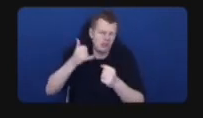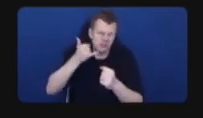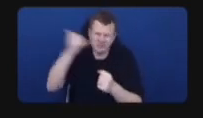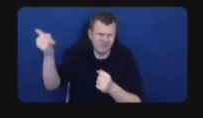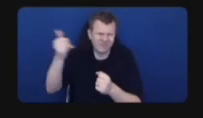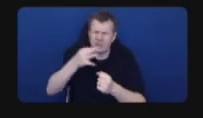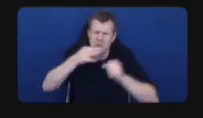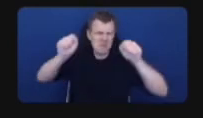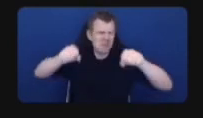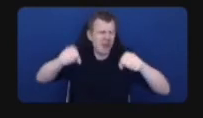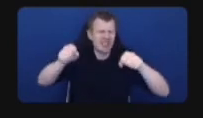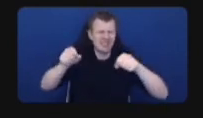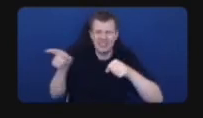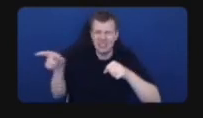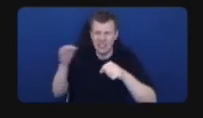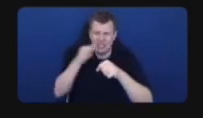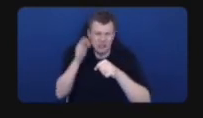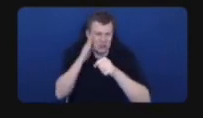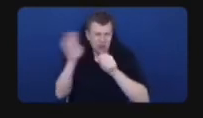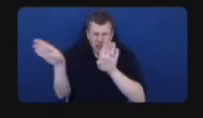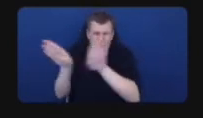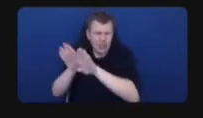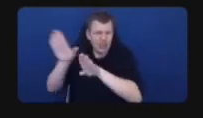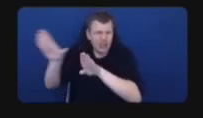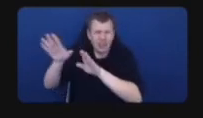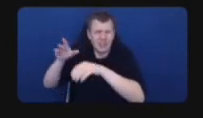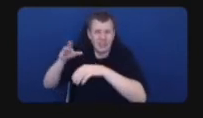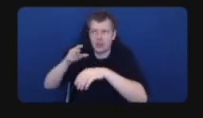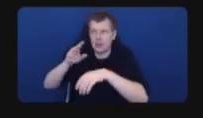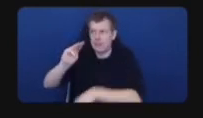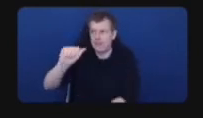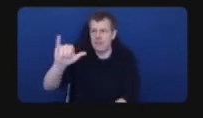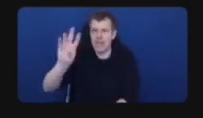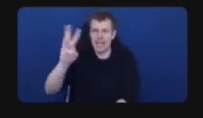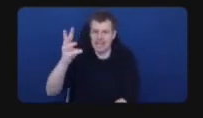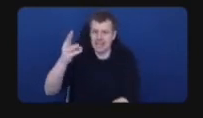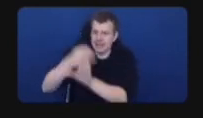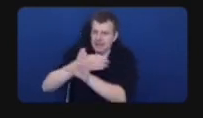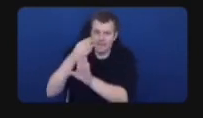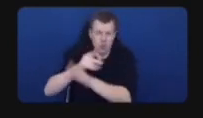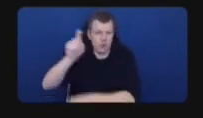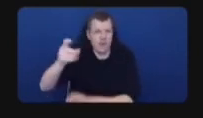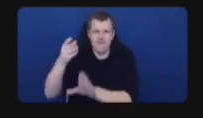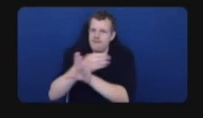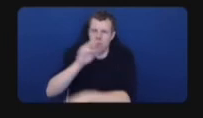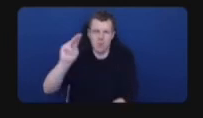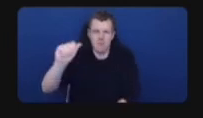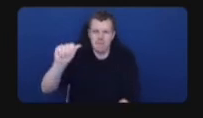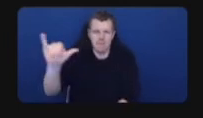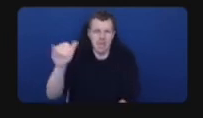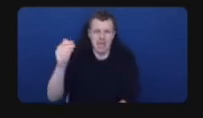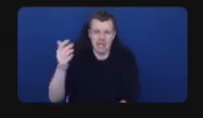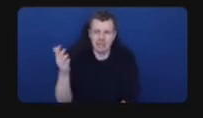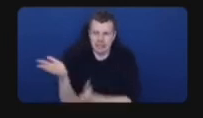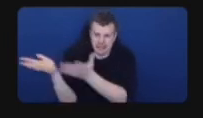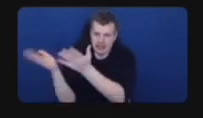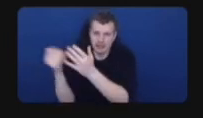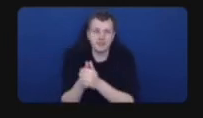气长时间开冷气你们觉得是对于负担电费有困难的这些家庭。